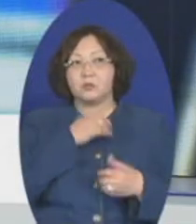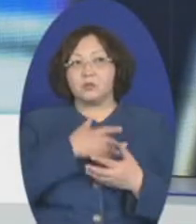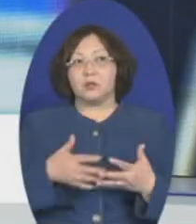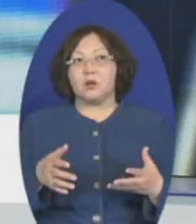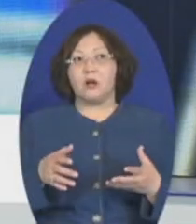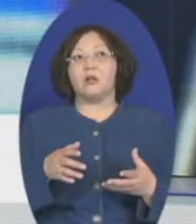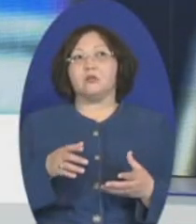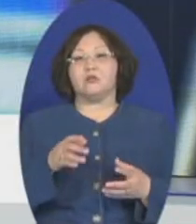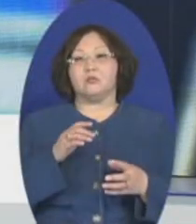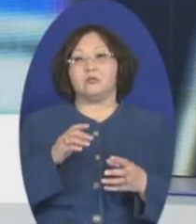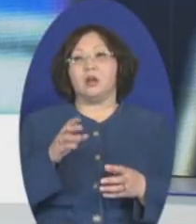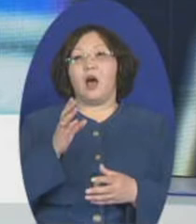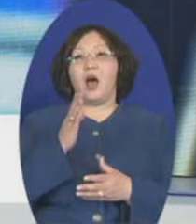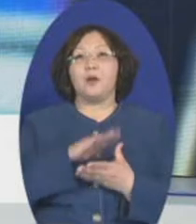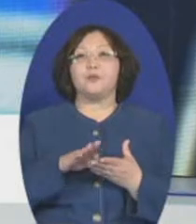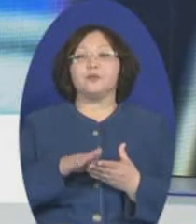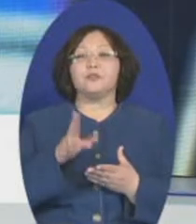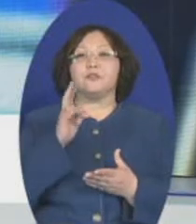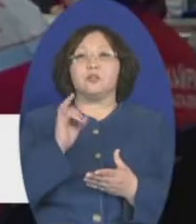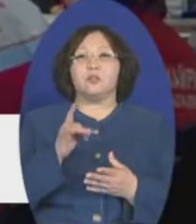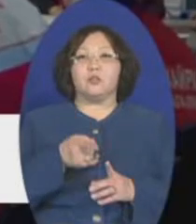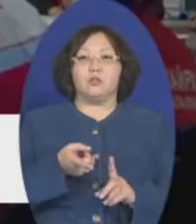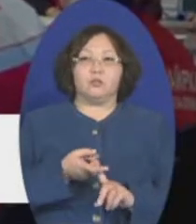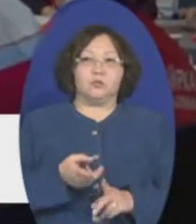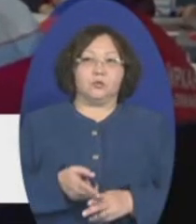вакцин тусламж үзүүлсэн байна.